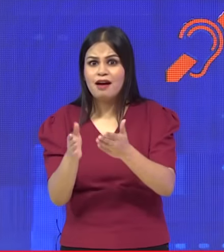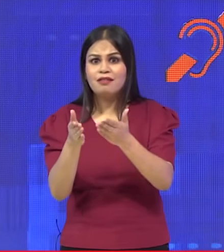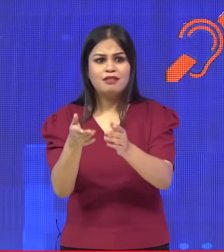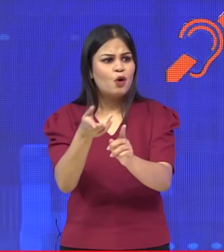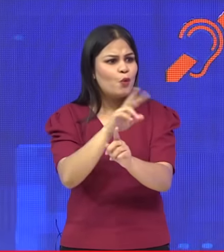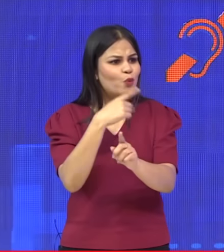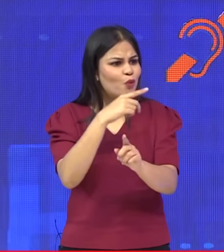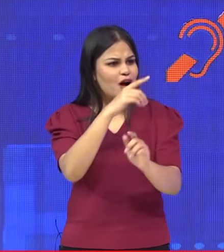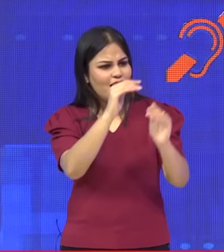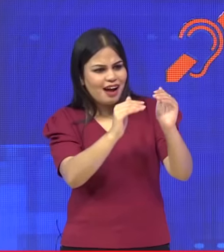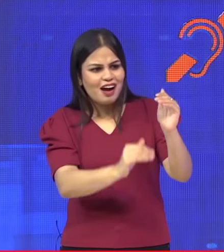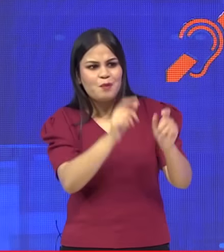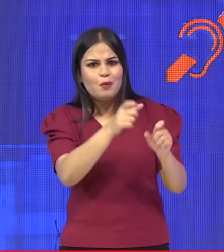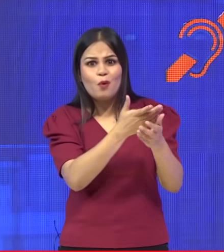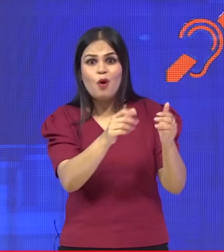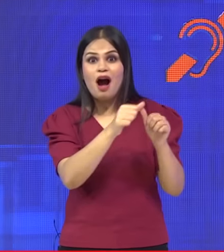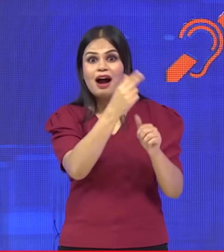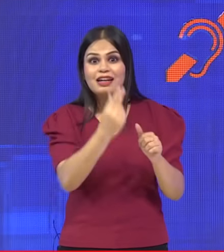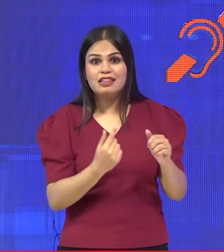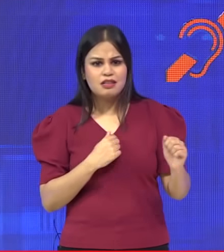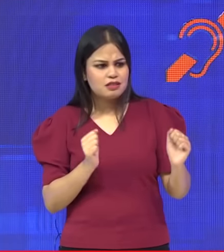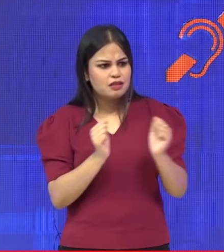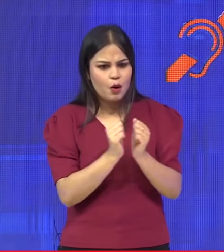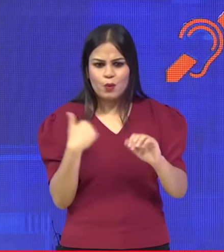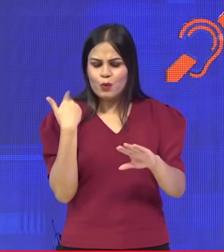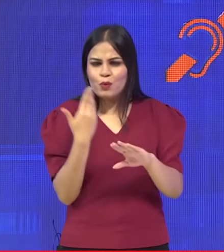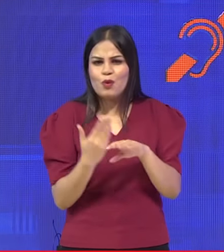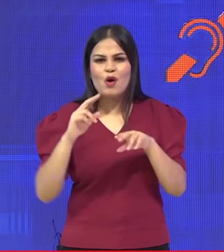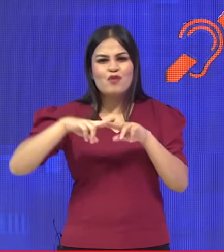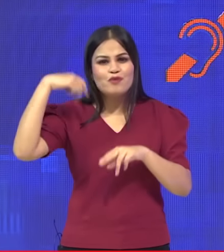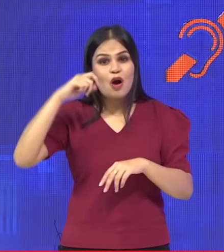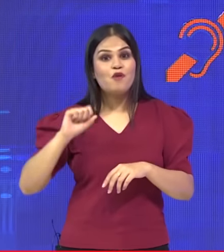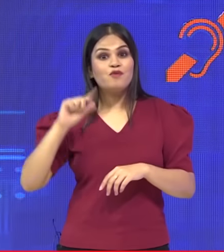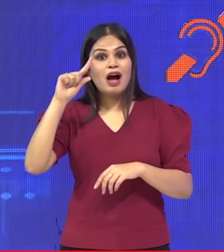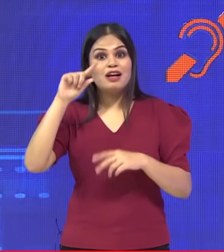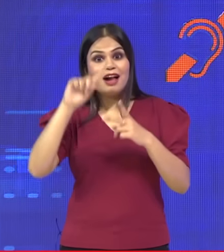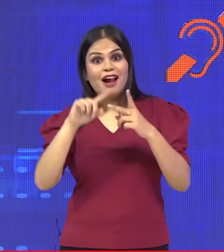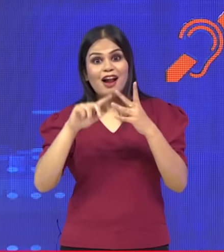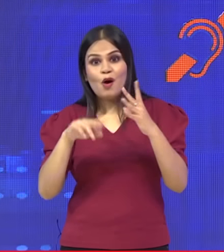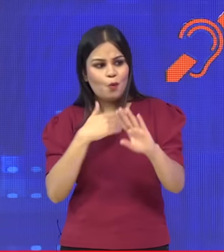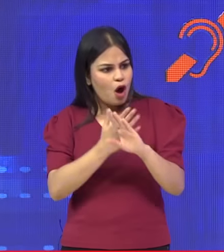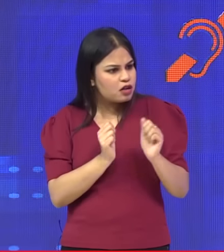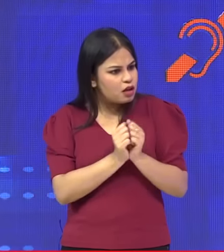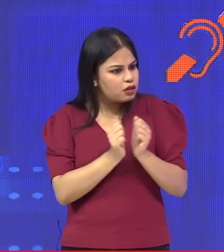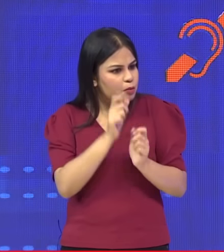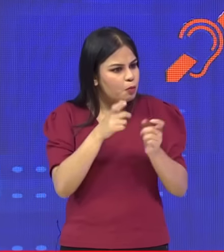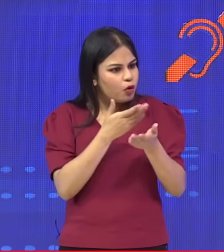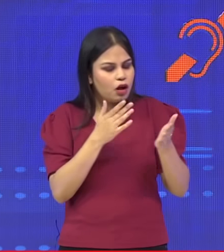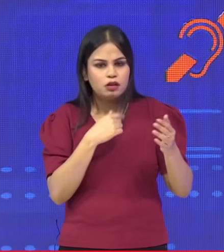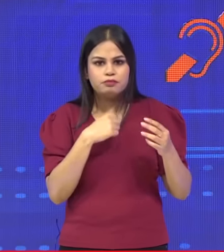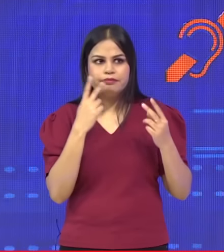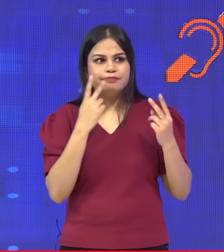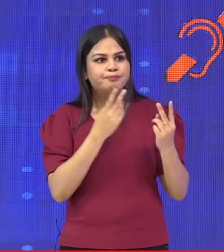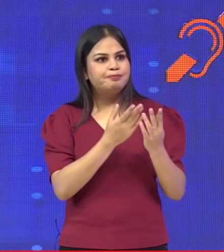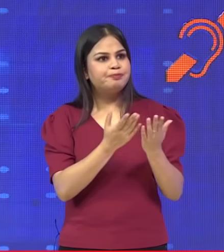के साथ में मैंने प्यार किया से कम किया है तो वो सब और